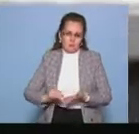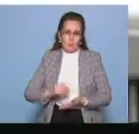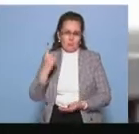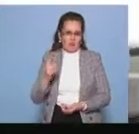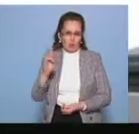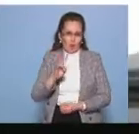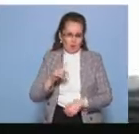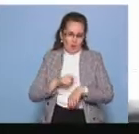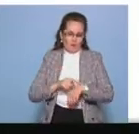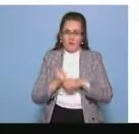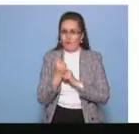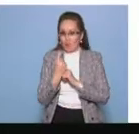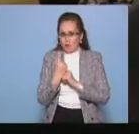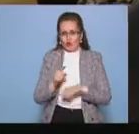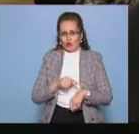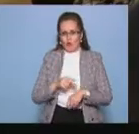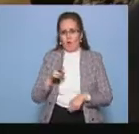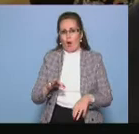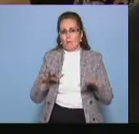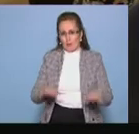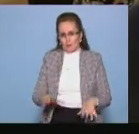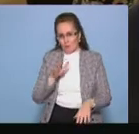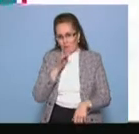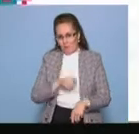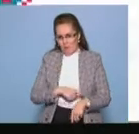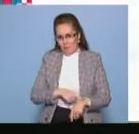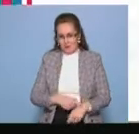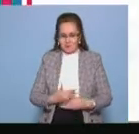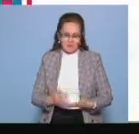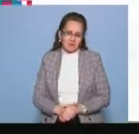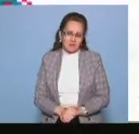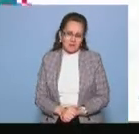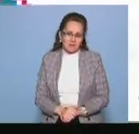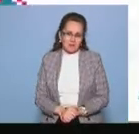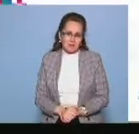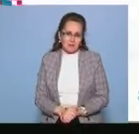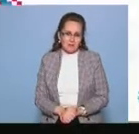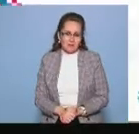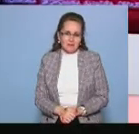в 11 часов по местному времени. Елена Обуховская, Юрий Зелененький. Новости.